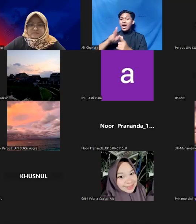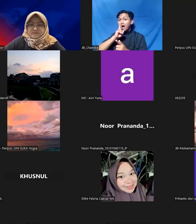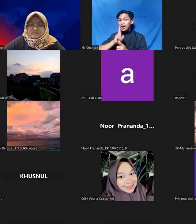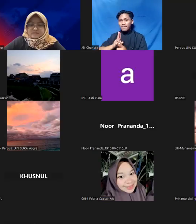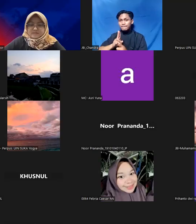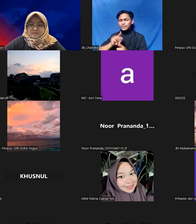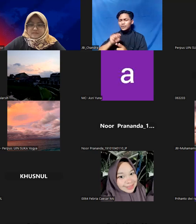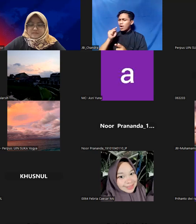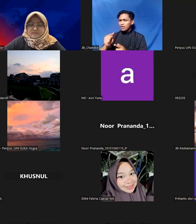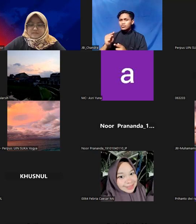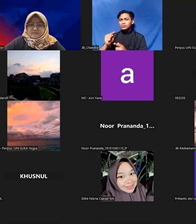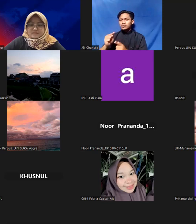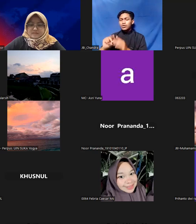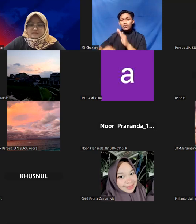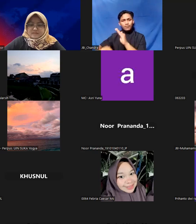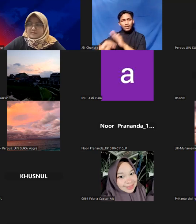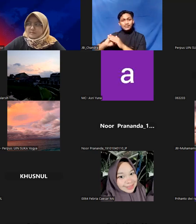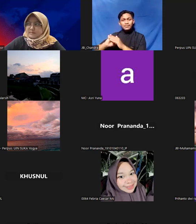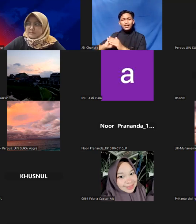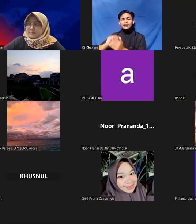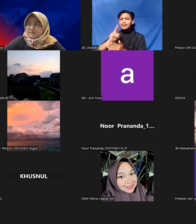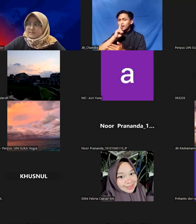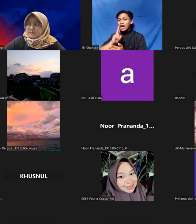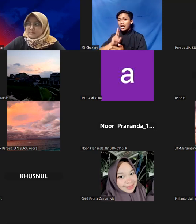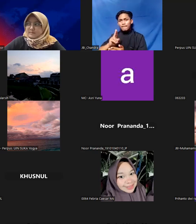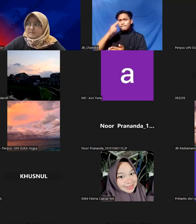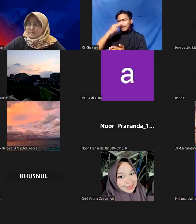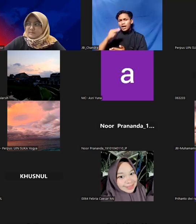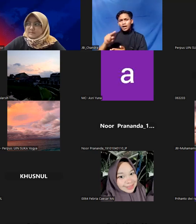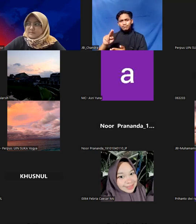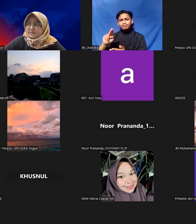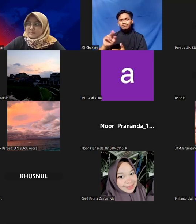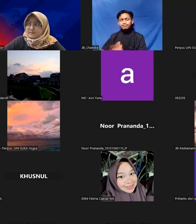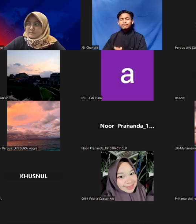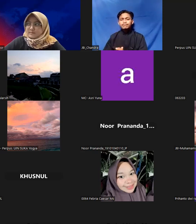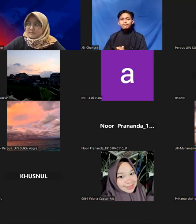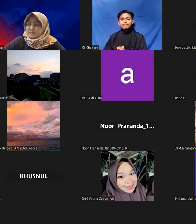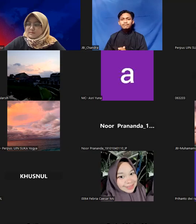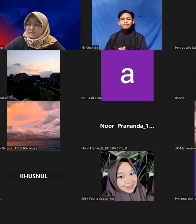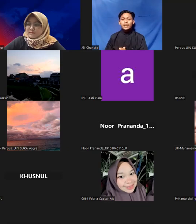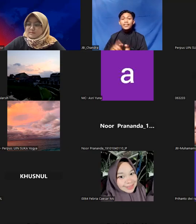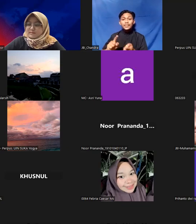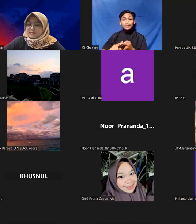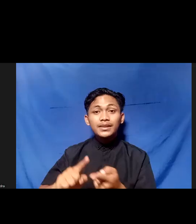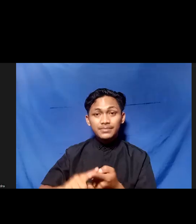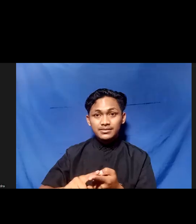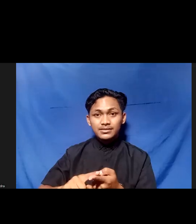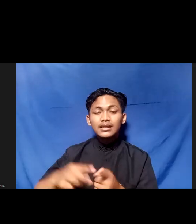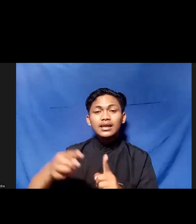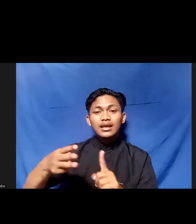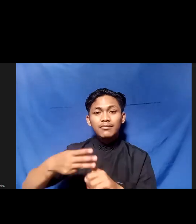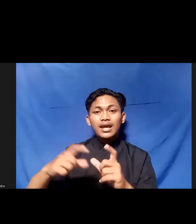Ini teman-teman yang dari BSA misalnya itu masih penulisan manual ya